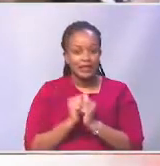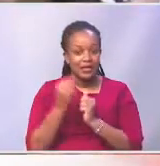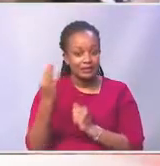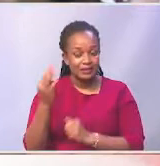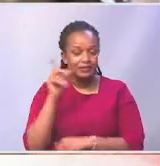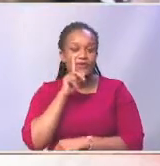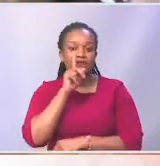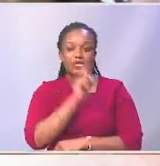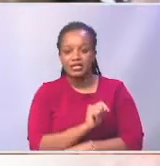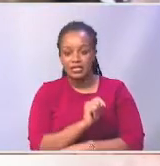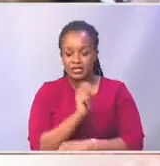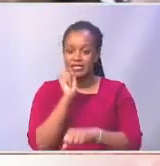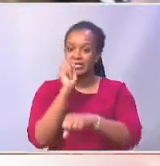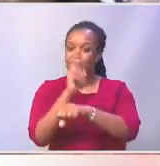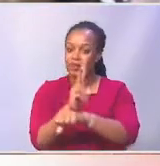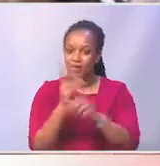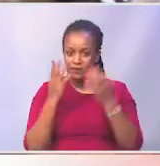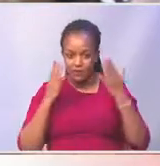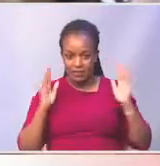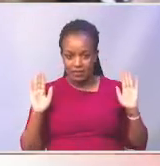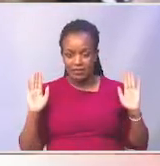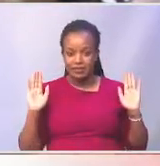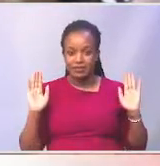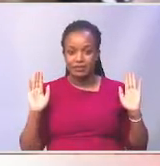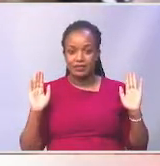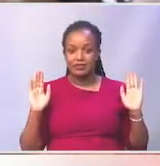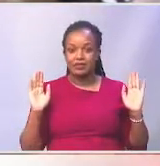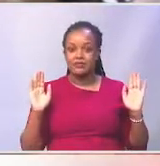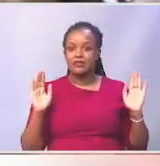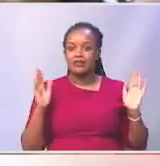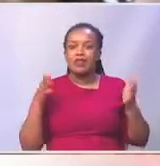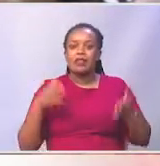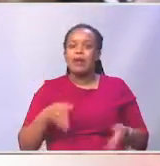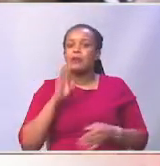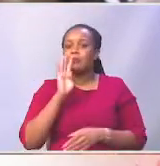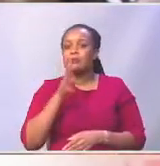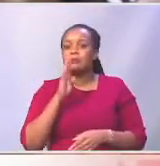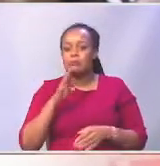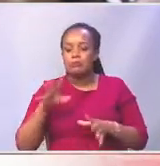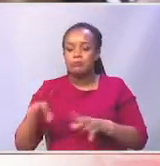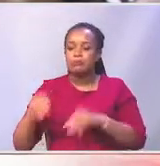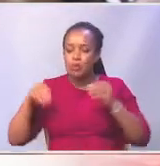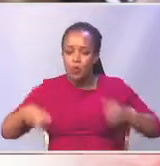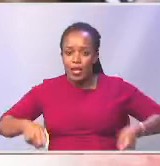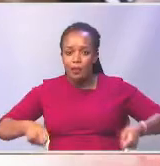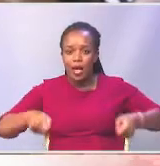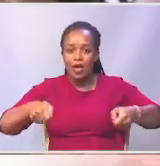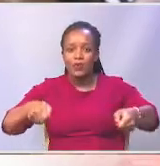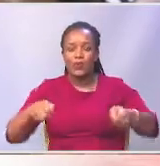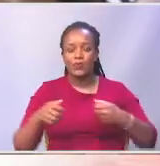wamemaliza secondary, unawaambia sasa chukua wheelbarrow.